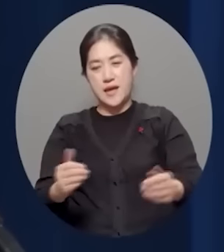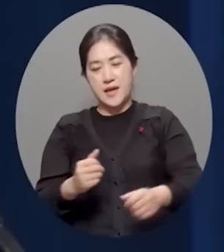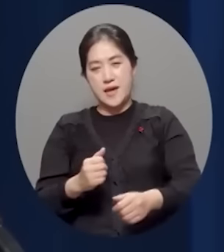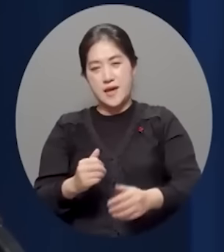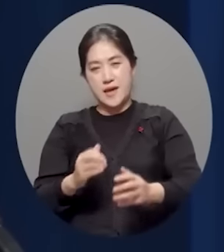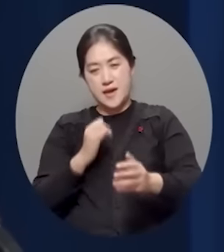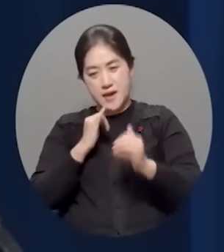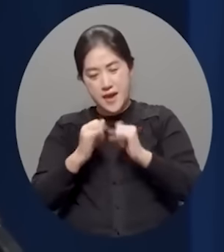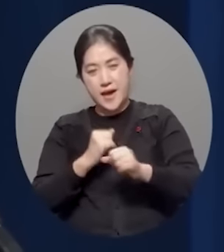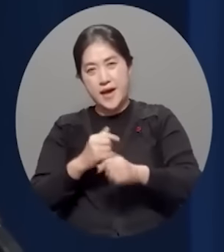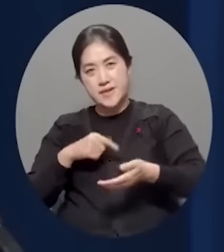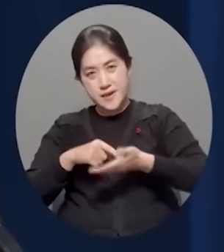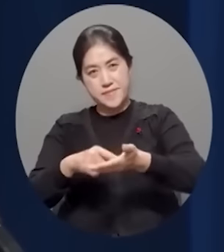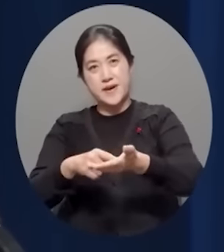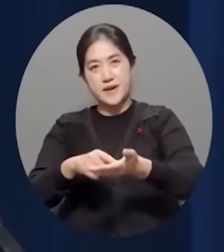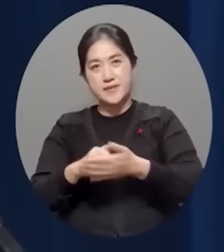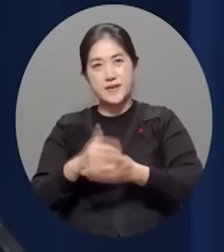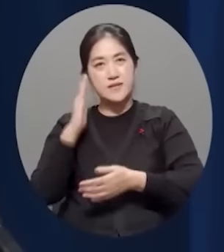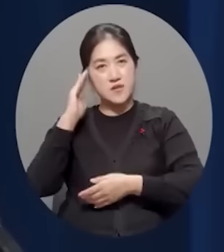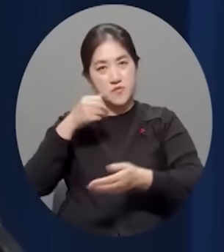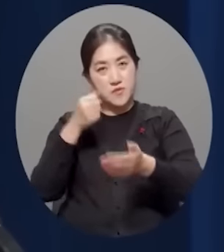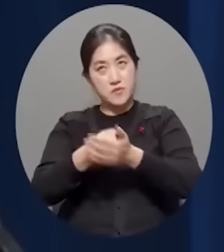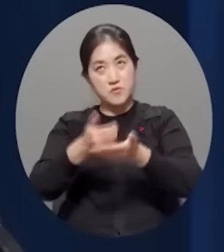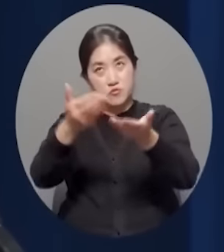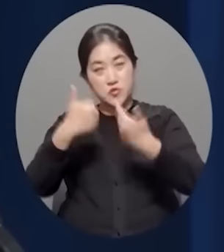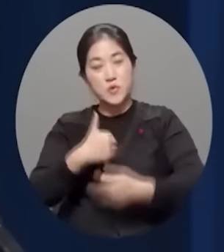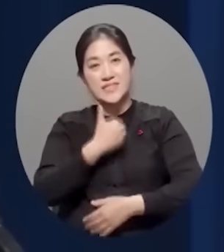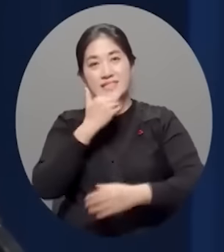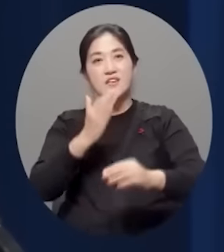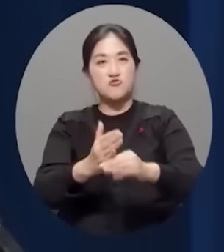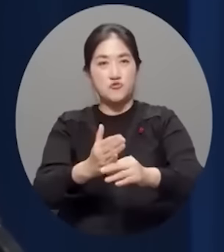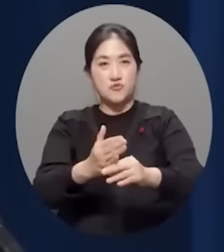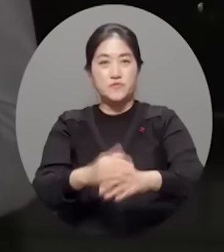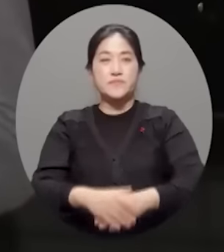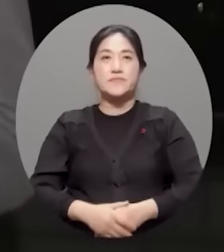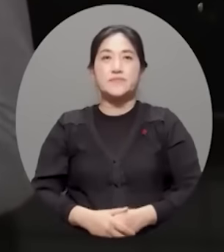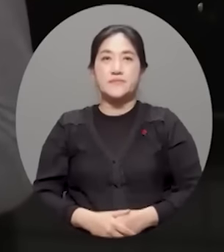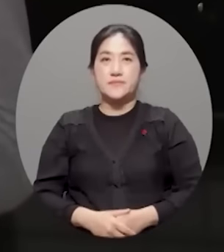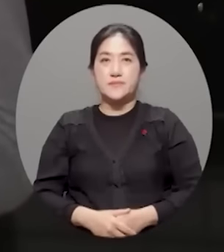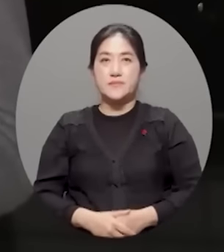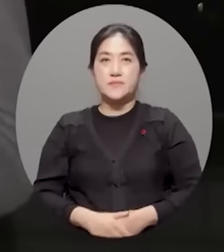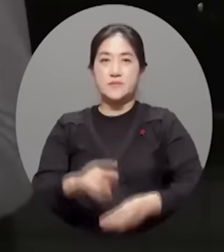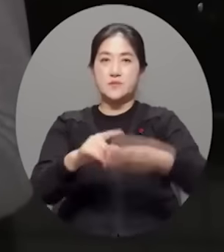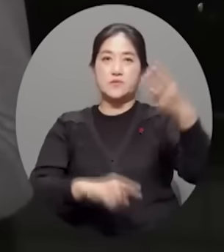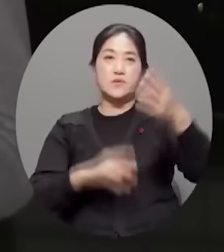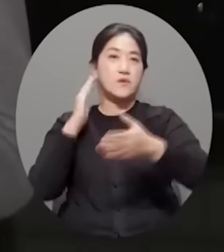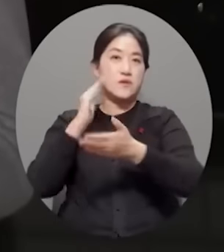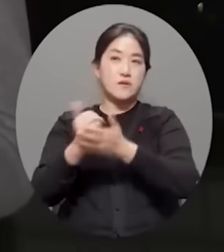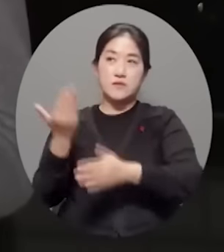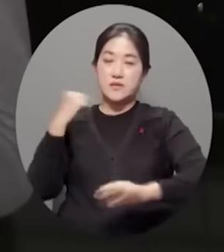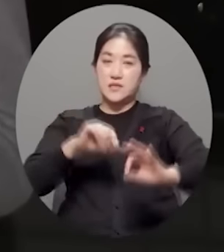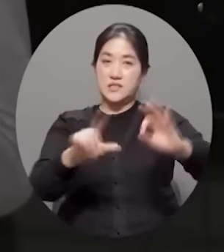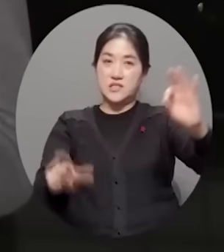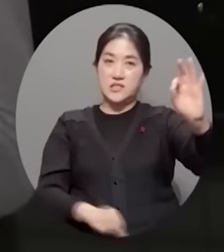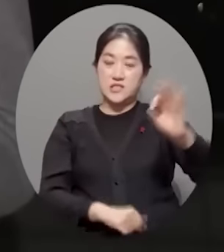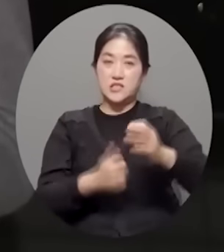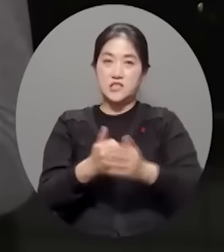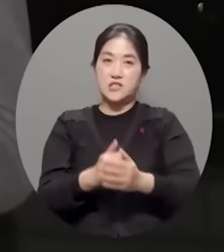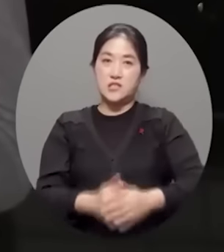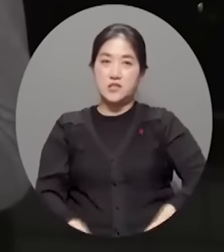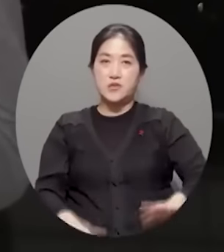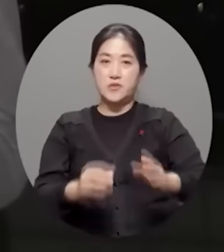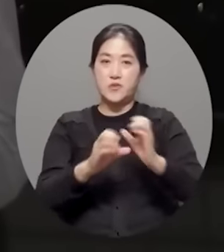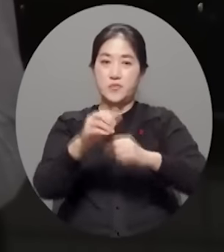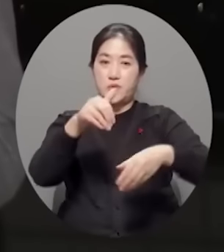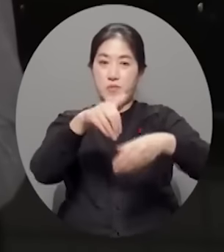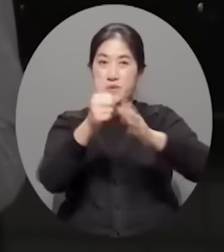말씀을 드렸고 대통령 결정을 기다리는 중이라고 말했습니다. 윤 대통령은 지난 10월 보선 참패 이후 국민은